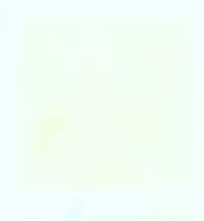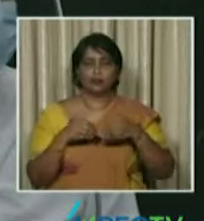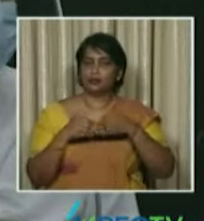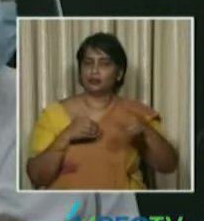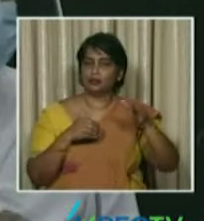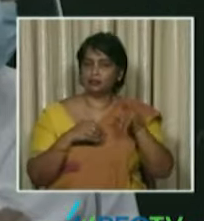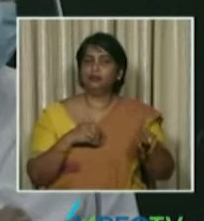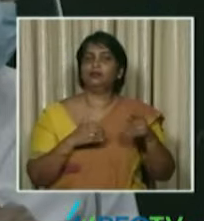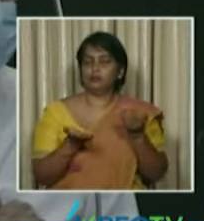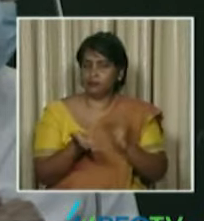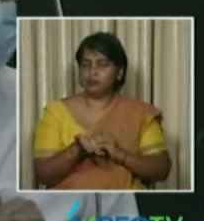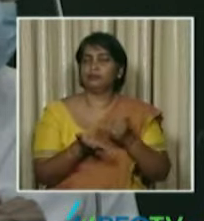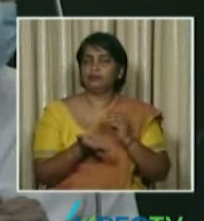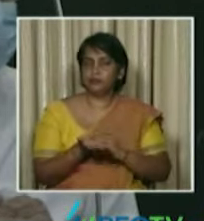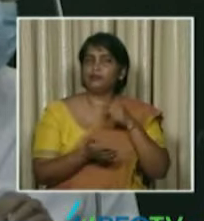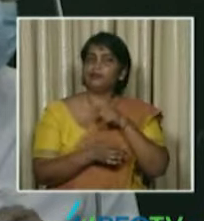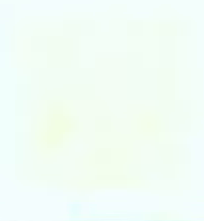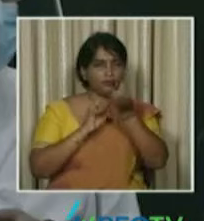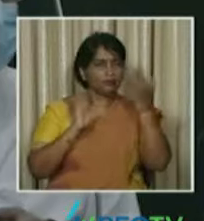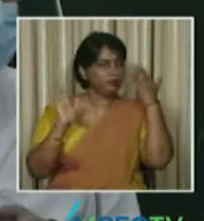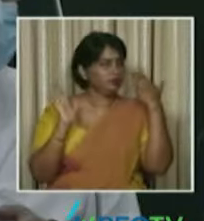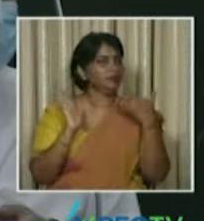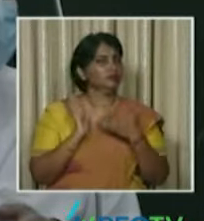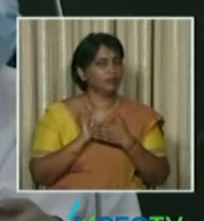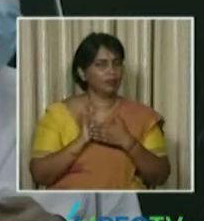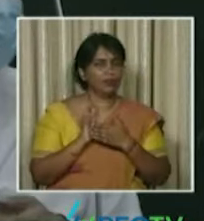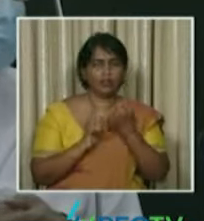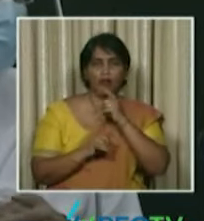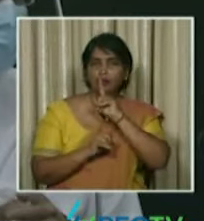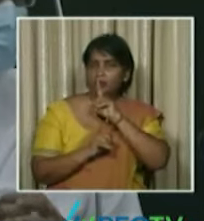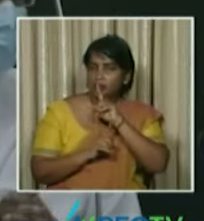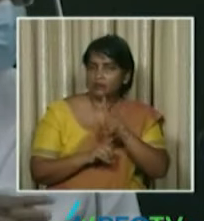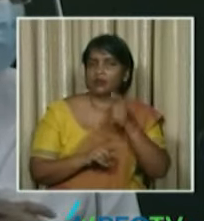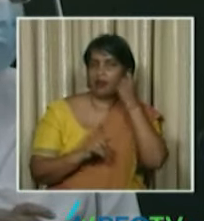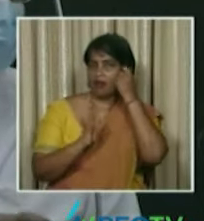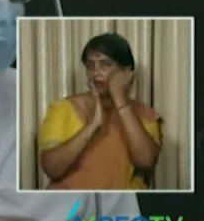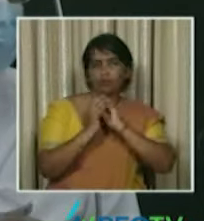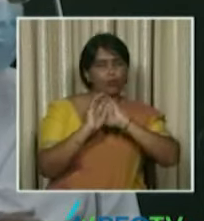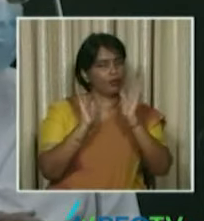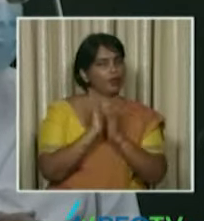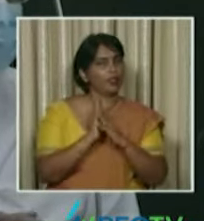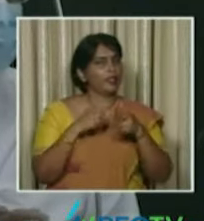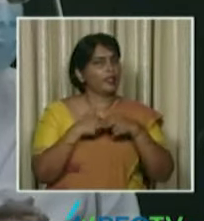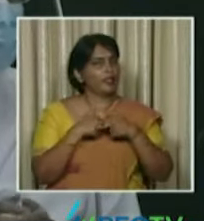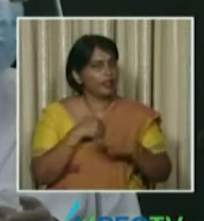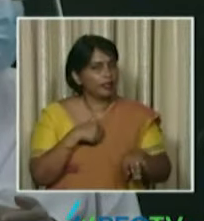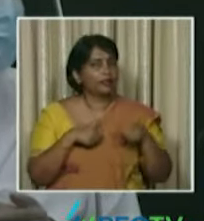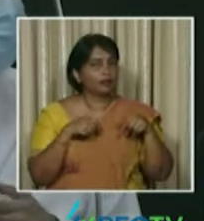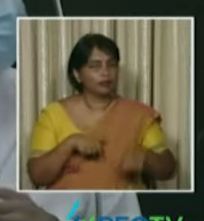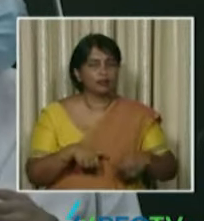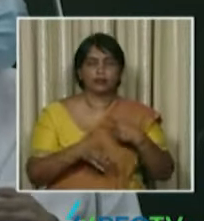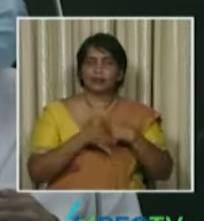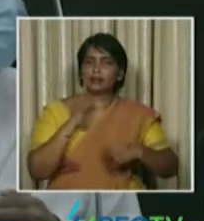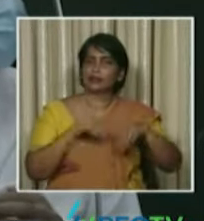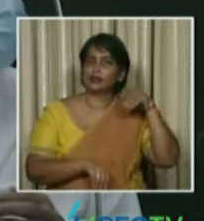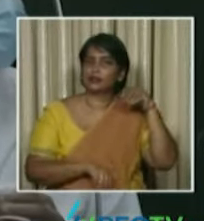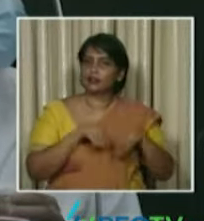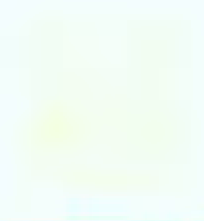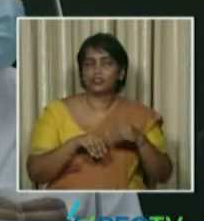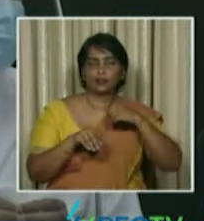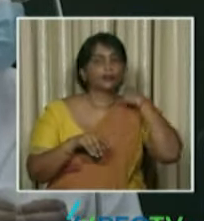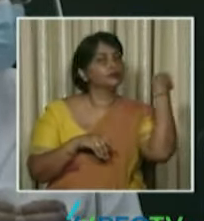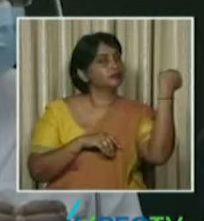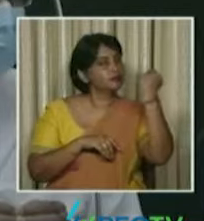කාලීනව වරින් වර මෙම ප්‍රහාරය සම්බන්ධයෙන් අනාවරණය වූ කරුණුත් හේතුවෙන්ද එය තවමත් දේශපාලන